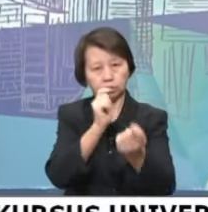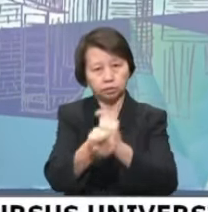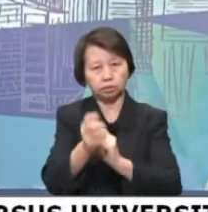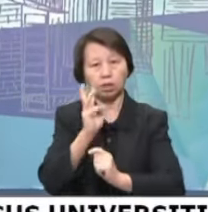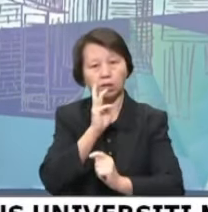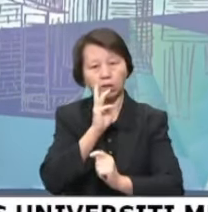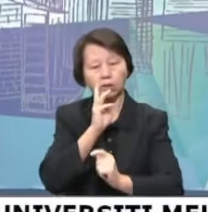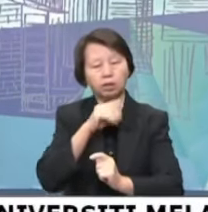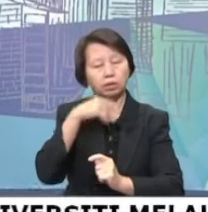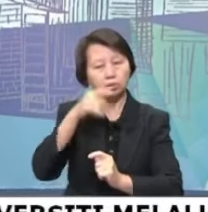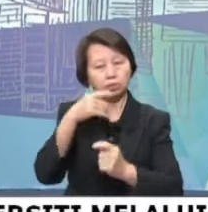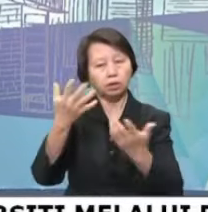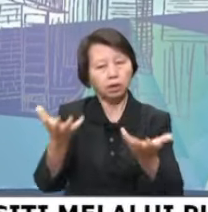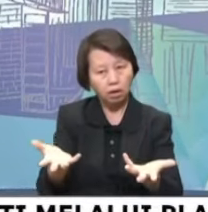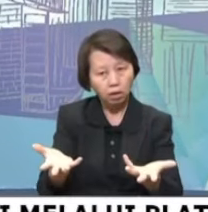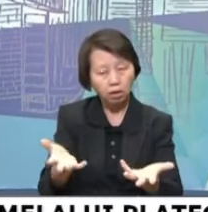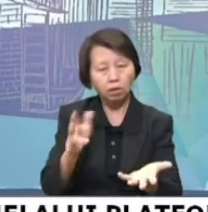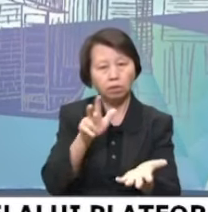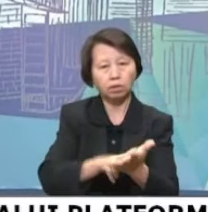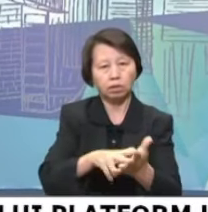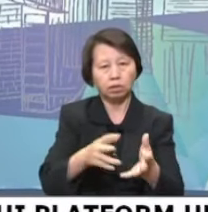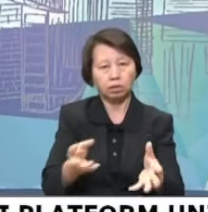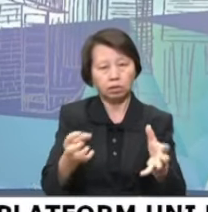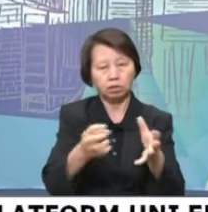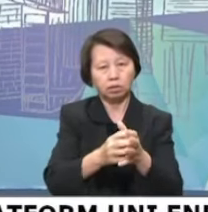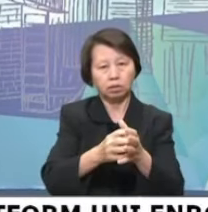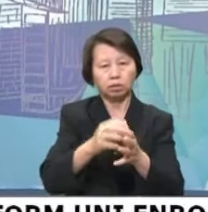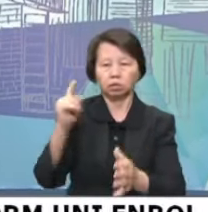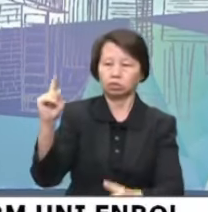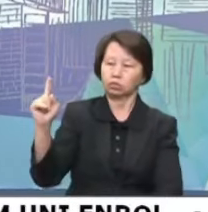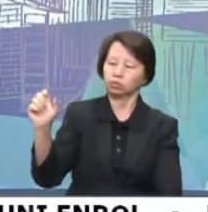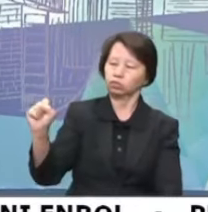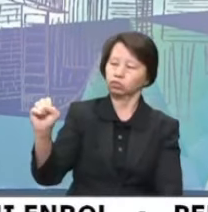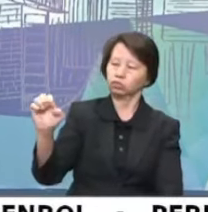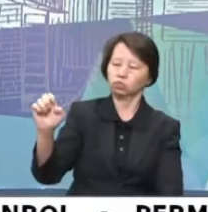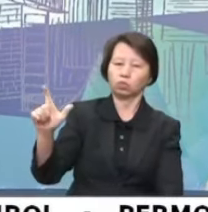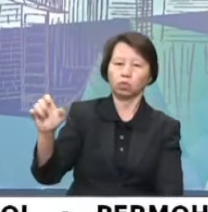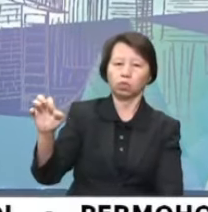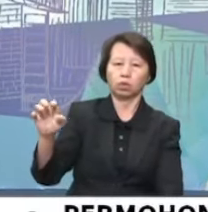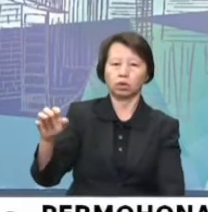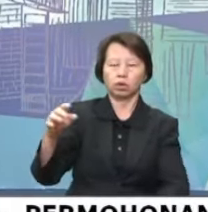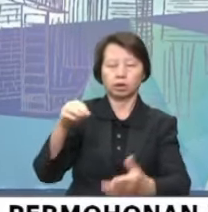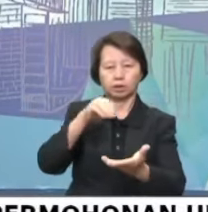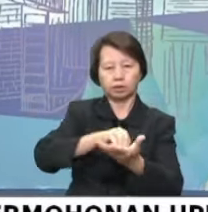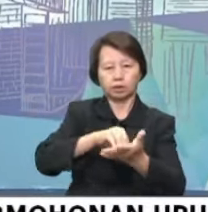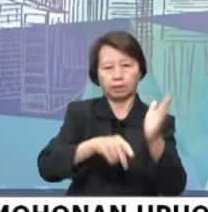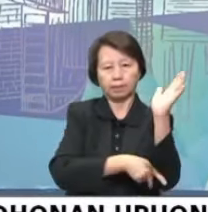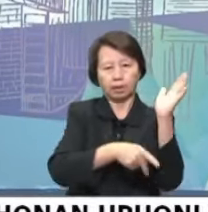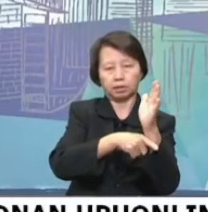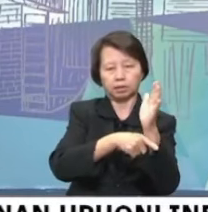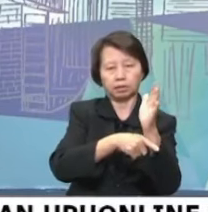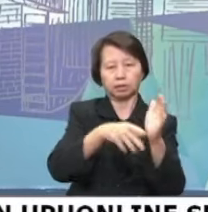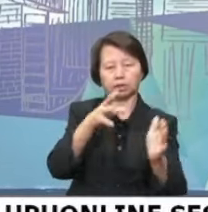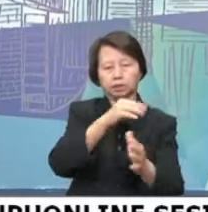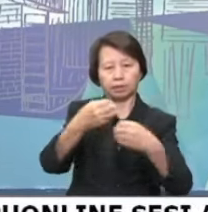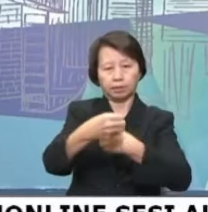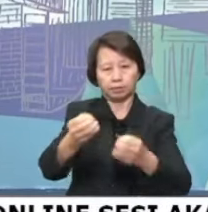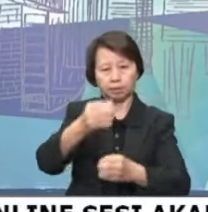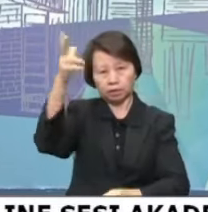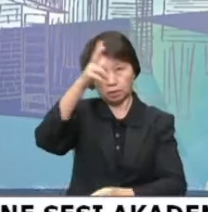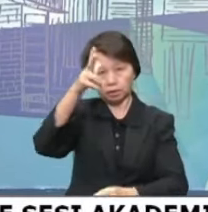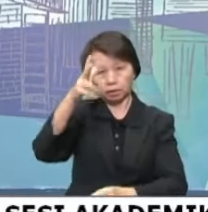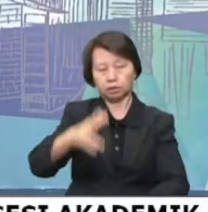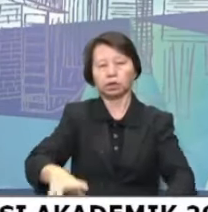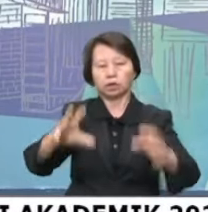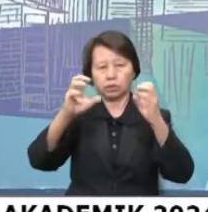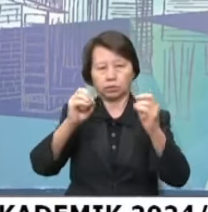Air menyatakan status terkini pemasangan panel solar di bangunan parlimen dan juga pejabat kerajaan. Baik saudara, kami bawakan perhatian anda